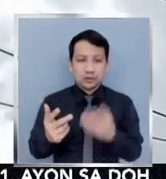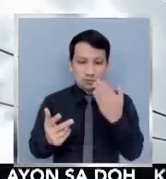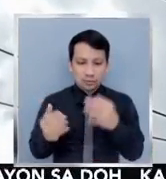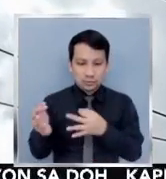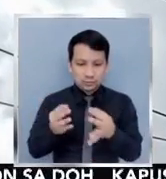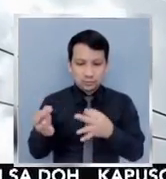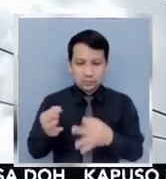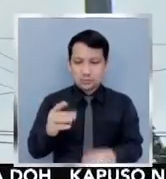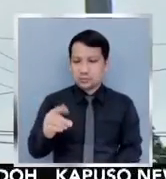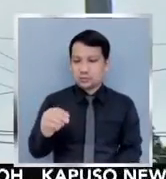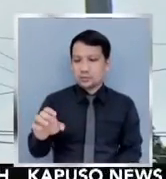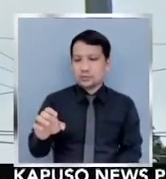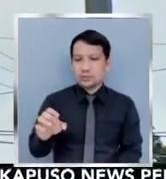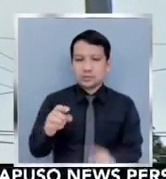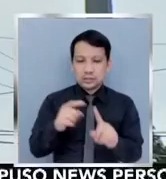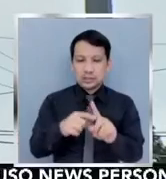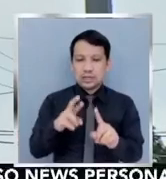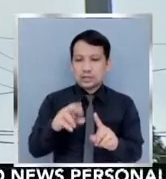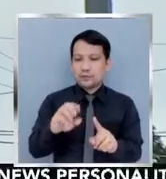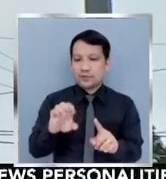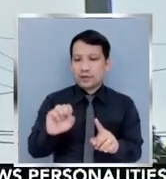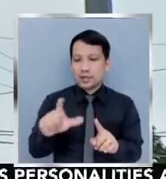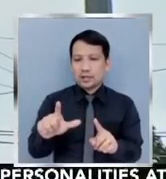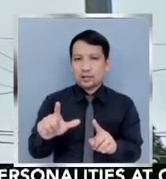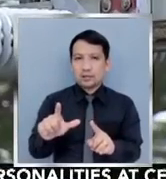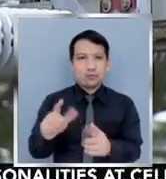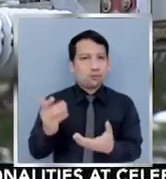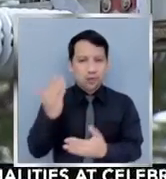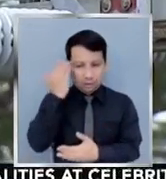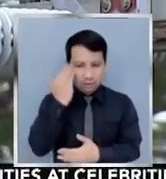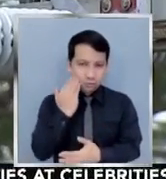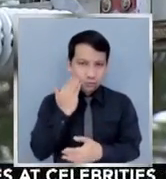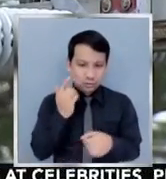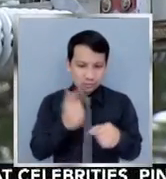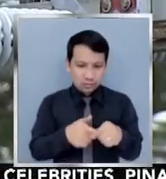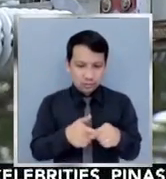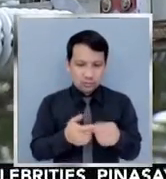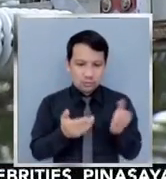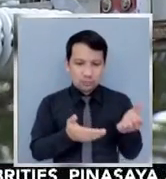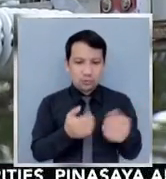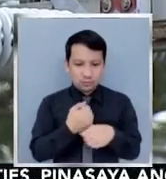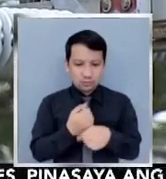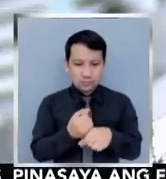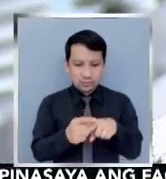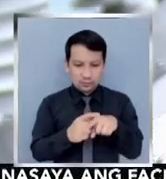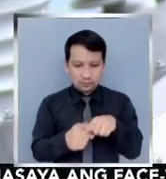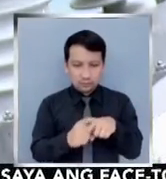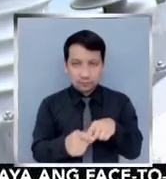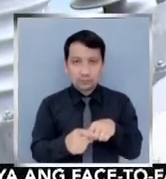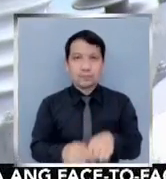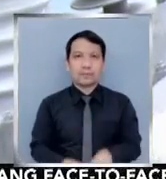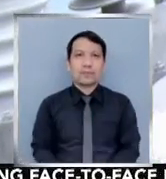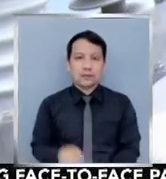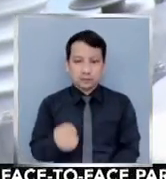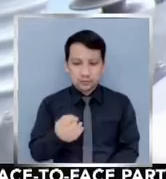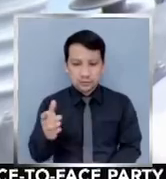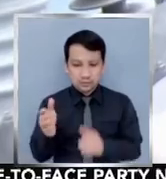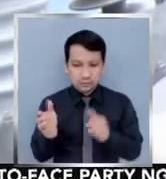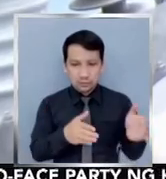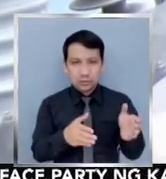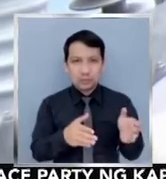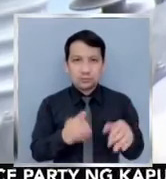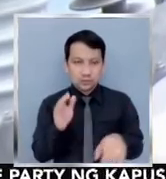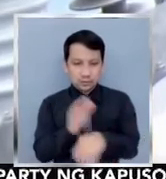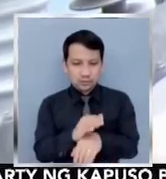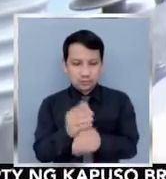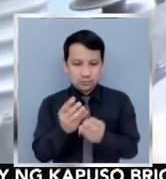Secretary Rafael Lutilia, walang kakulangan sa fuel o panggatong para makalikha ng kuryente. Ilang planta raw ang naka-forced outage